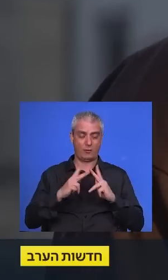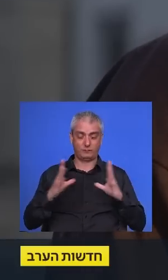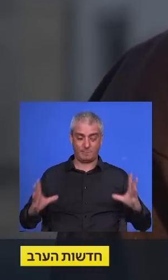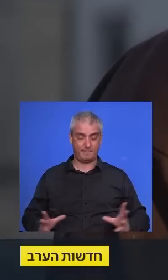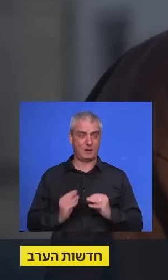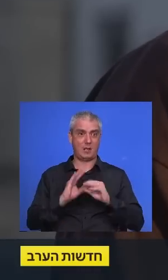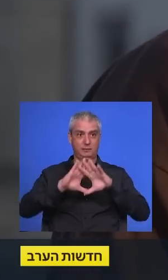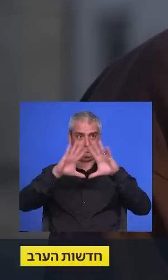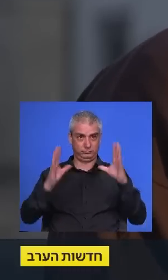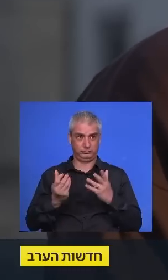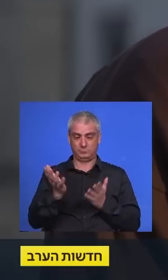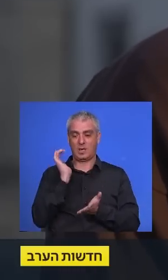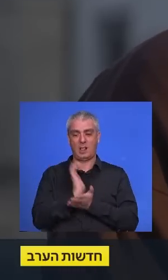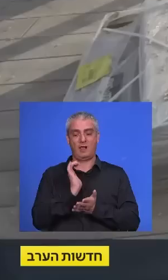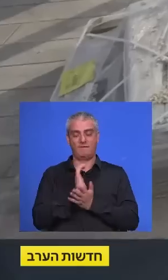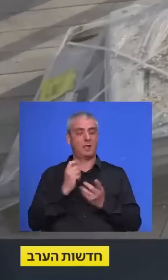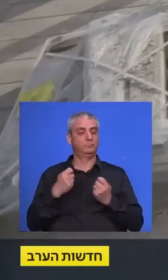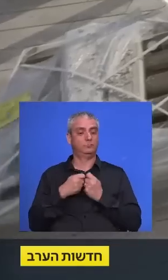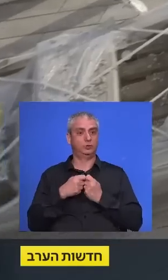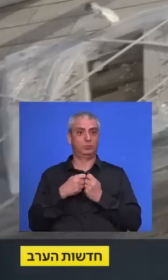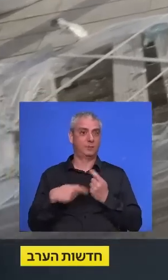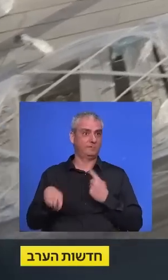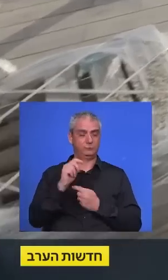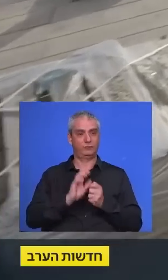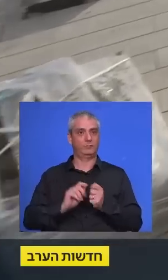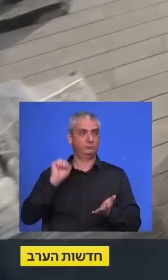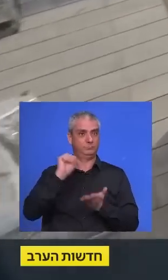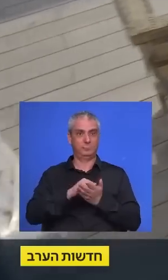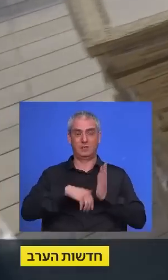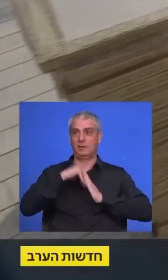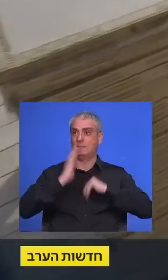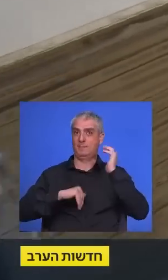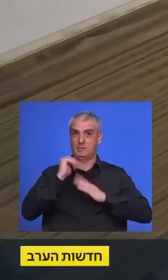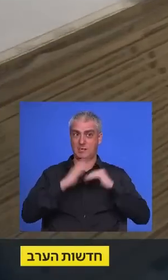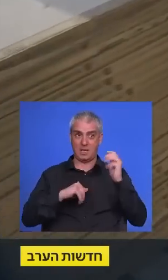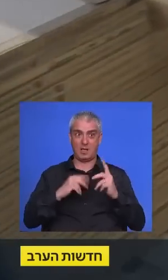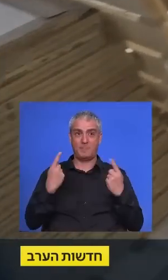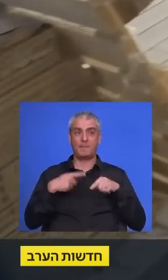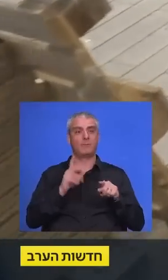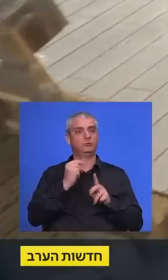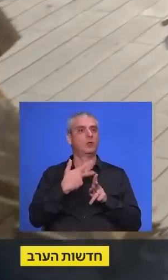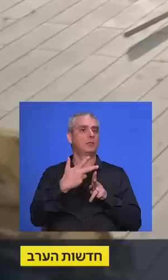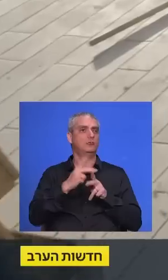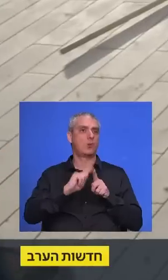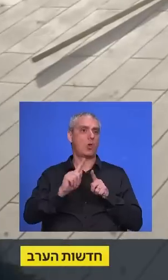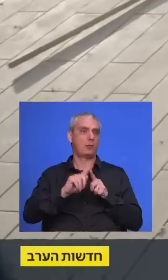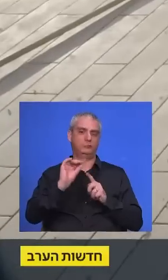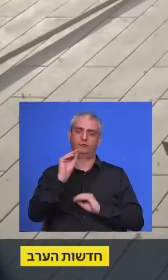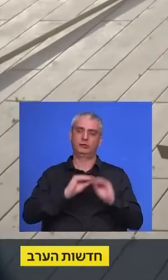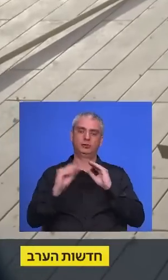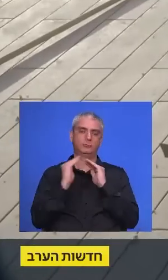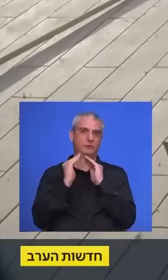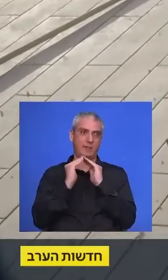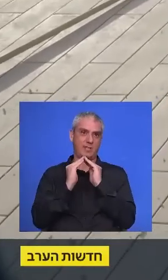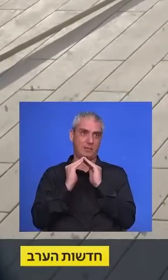ביחד לוקחת הלוואה משותפת כדי לממן את הפרויקט בנייה. במקביל לזה יש איזה תשלומים חודשיים כדי להשתמש